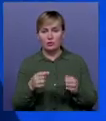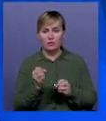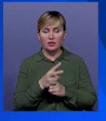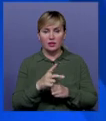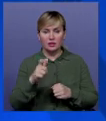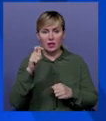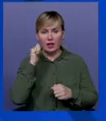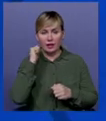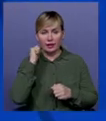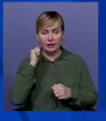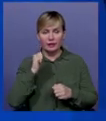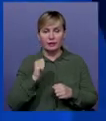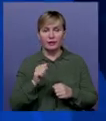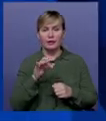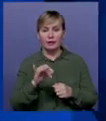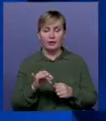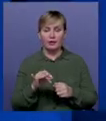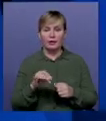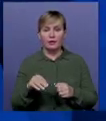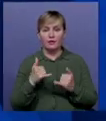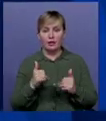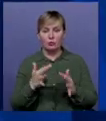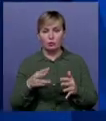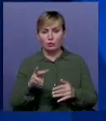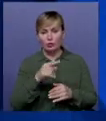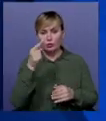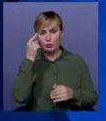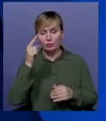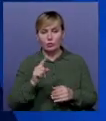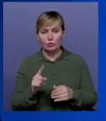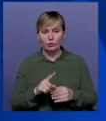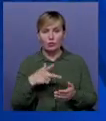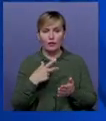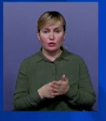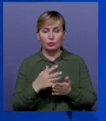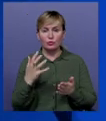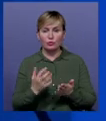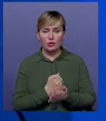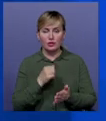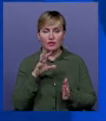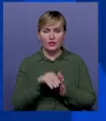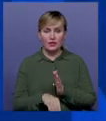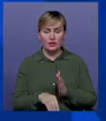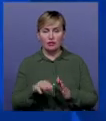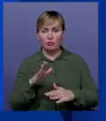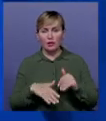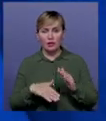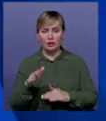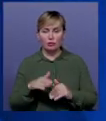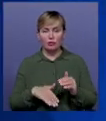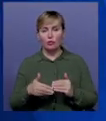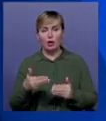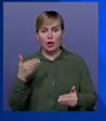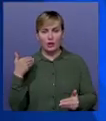7-12 лет. В данном случае мы думаем, что вакцину удастся внедрить в практику гораздо